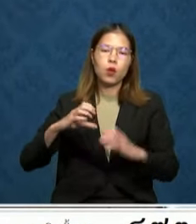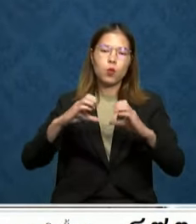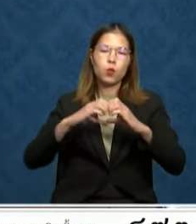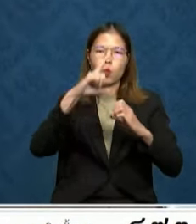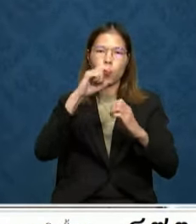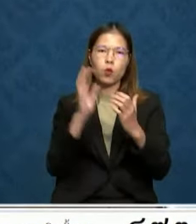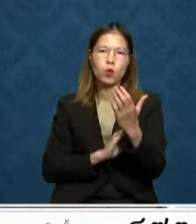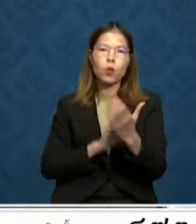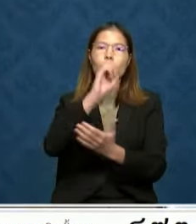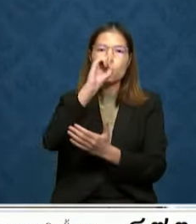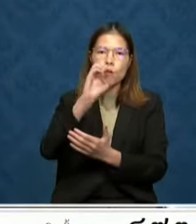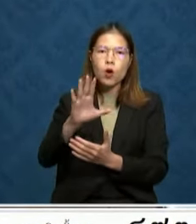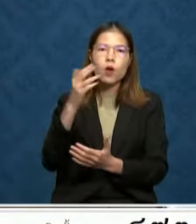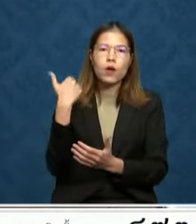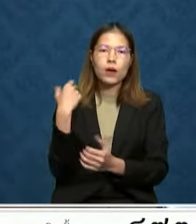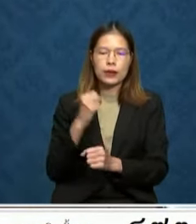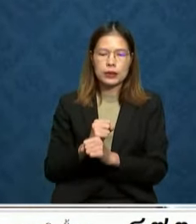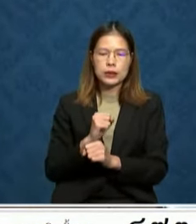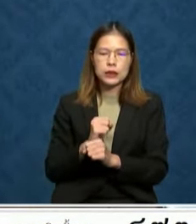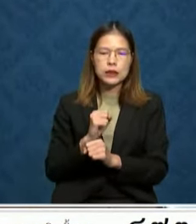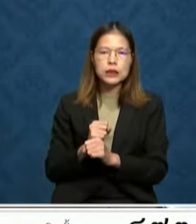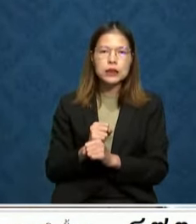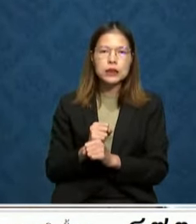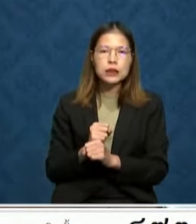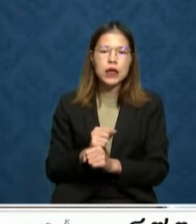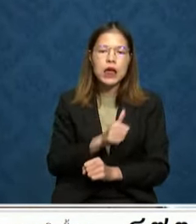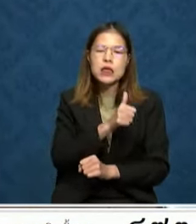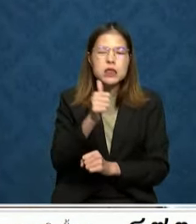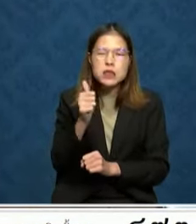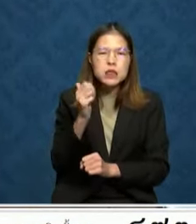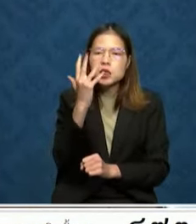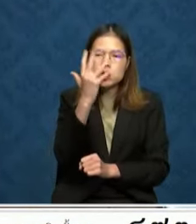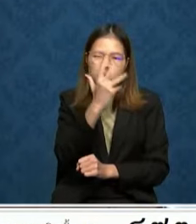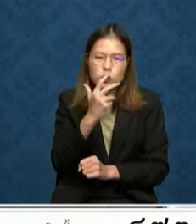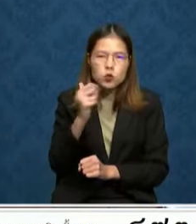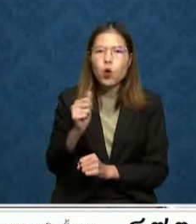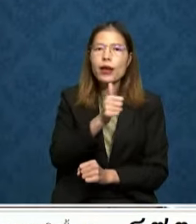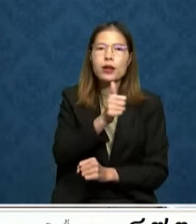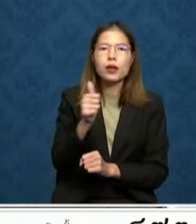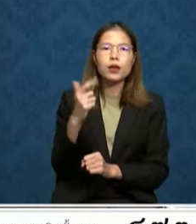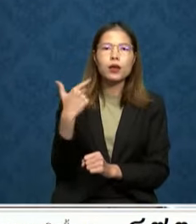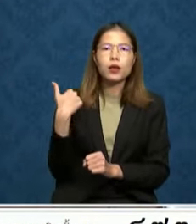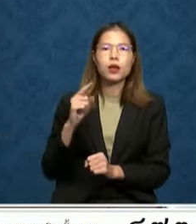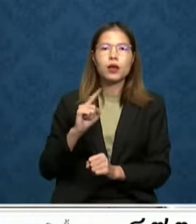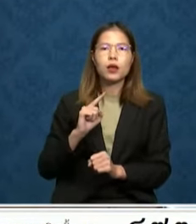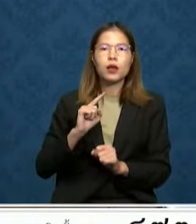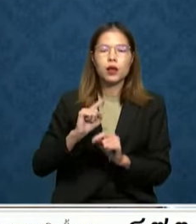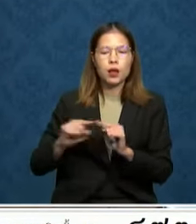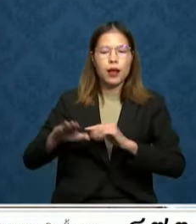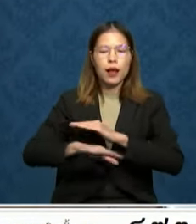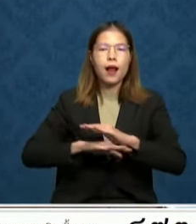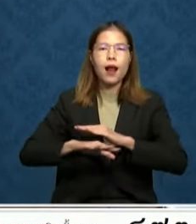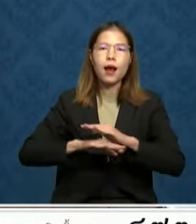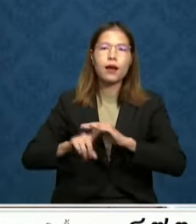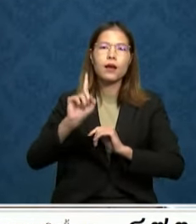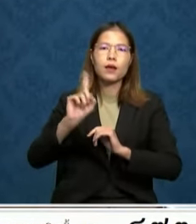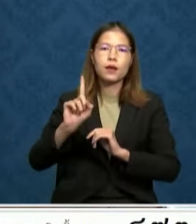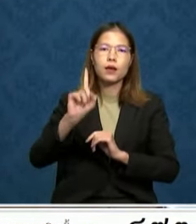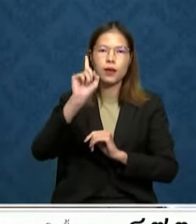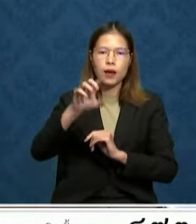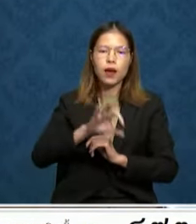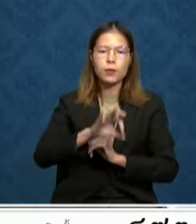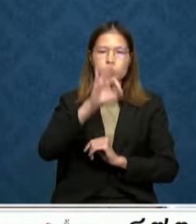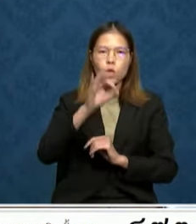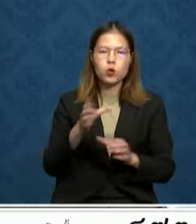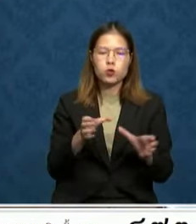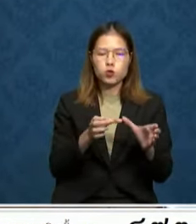ิ BCE เราคงตองบอกว่าถ้าจะให้ส่ dangerous football สวยที่สุดแล้คืเป็คออiza ไดดที่สุดก็คอการกำหนด